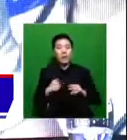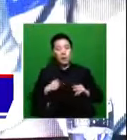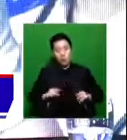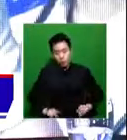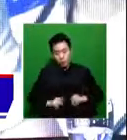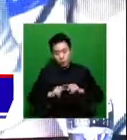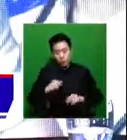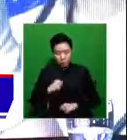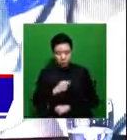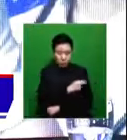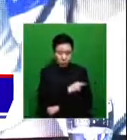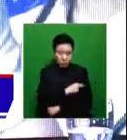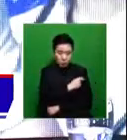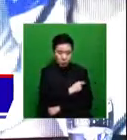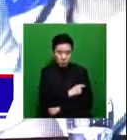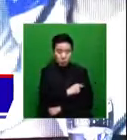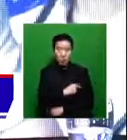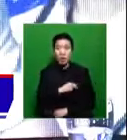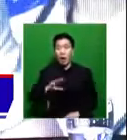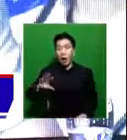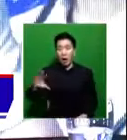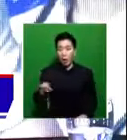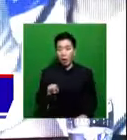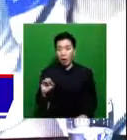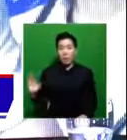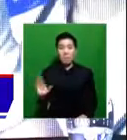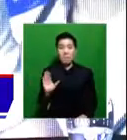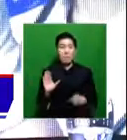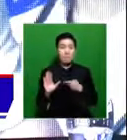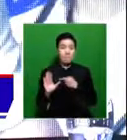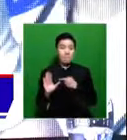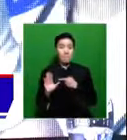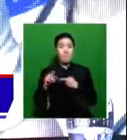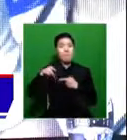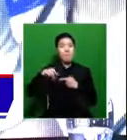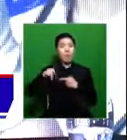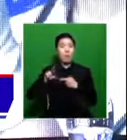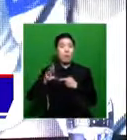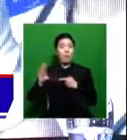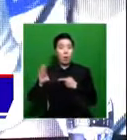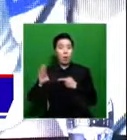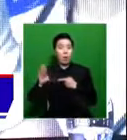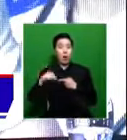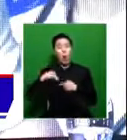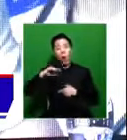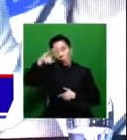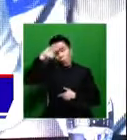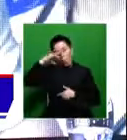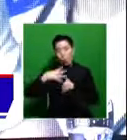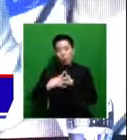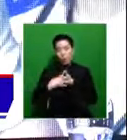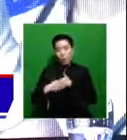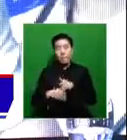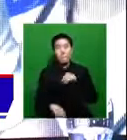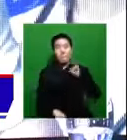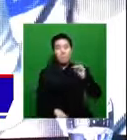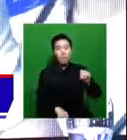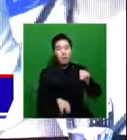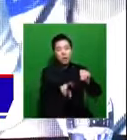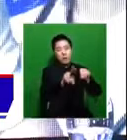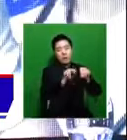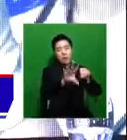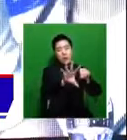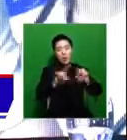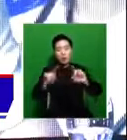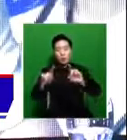ช้พระราชบัญญัติโรคติดต่อนะครับมาตรา35วงเล็บ1